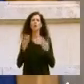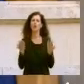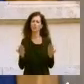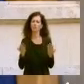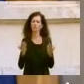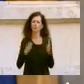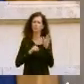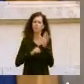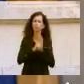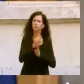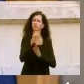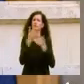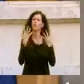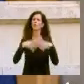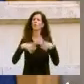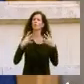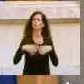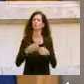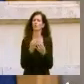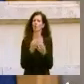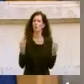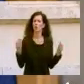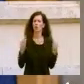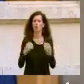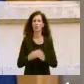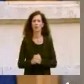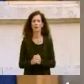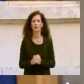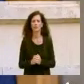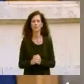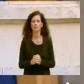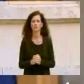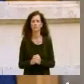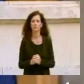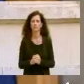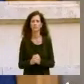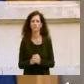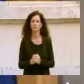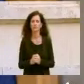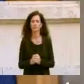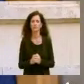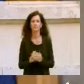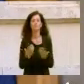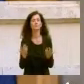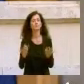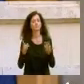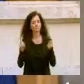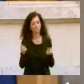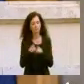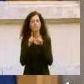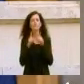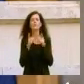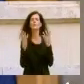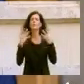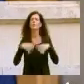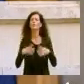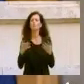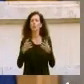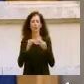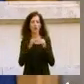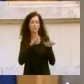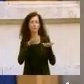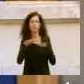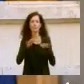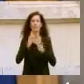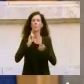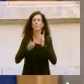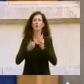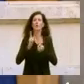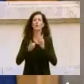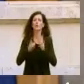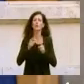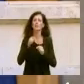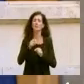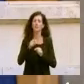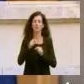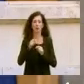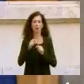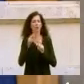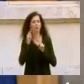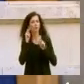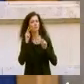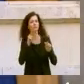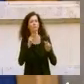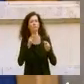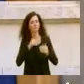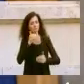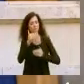e sta funzionando anche il nostro indirizzo politico di procedere sulla base di riapertura